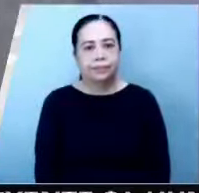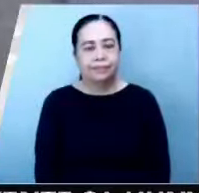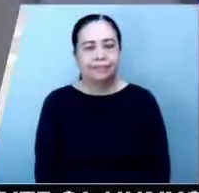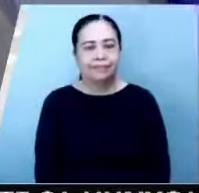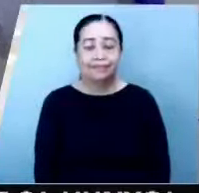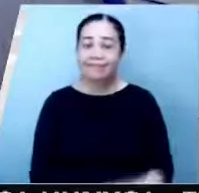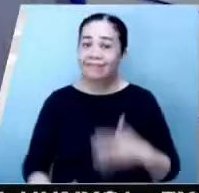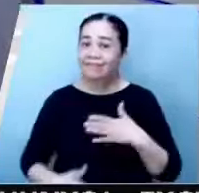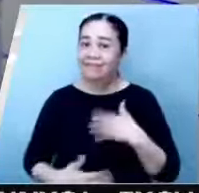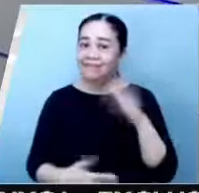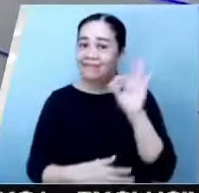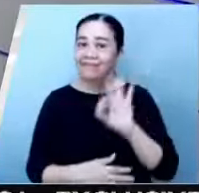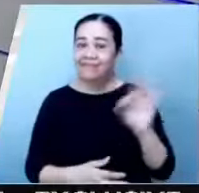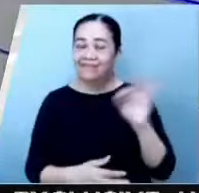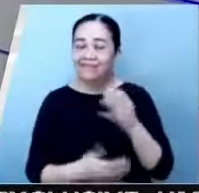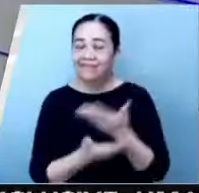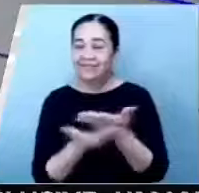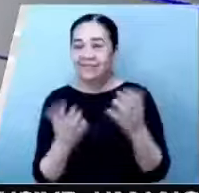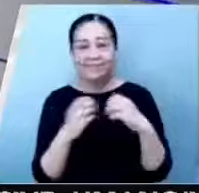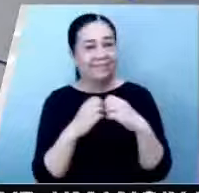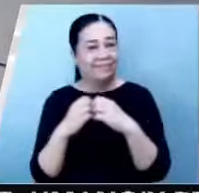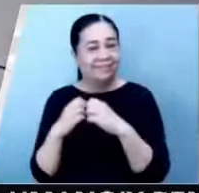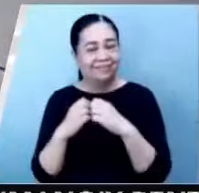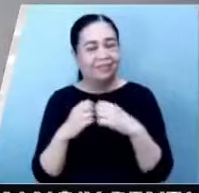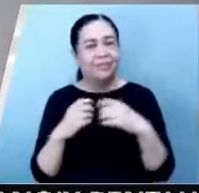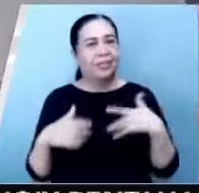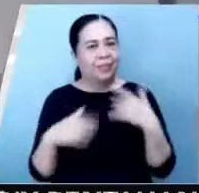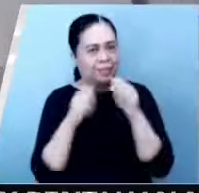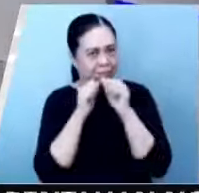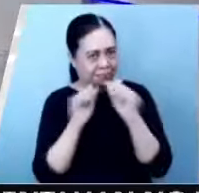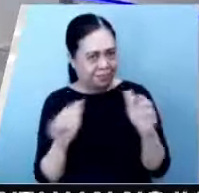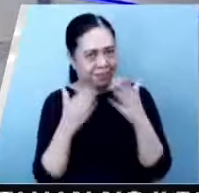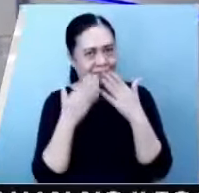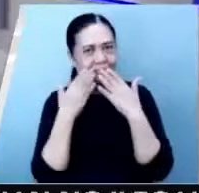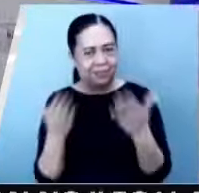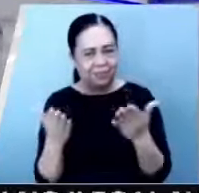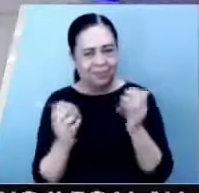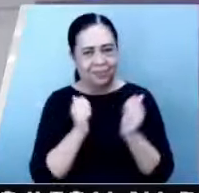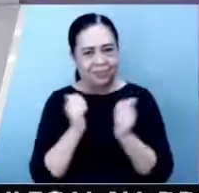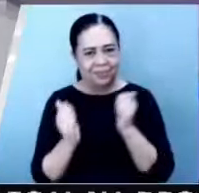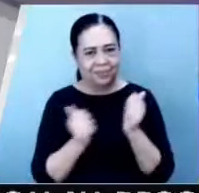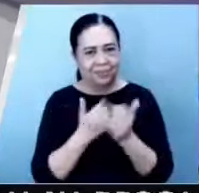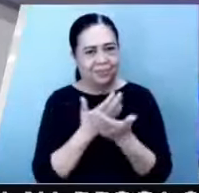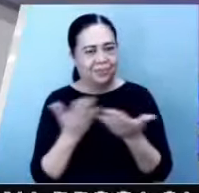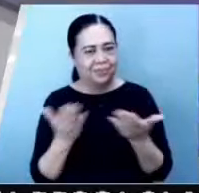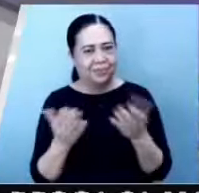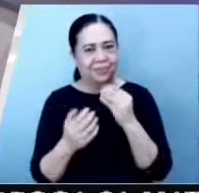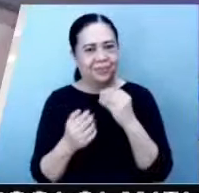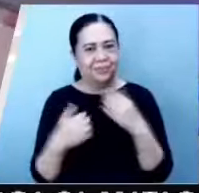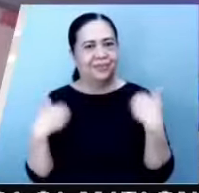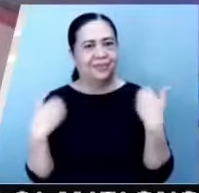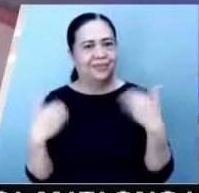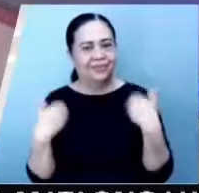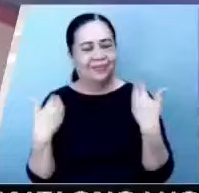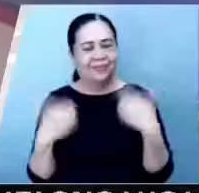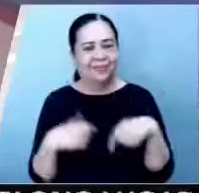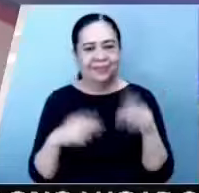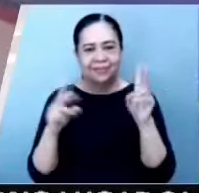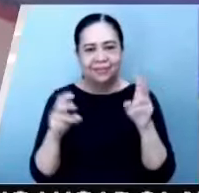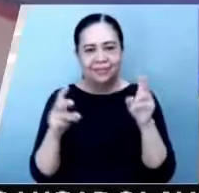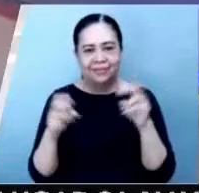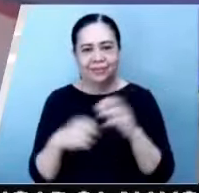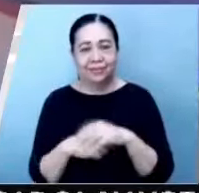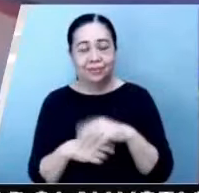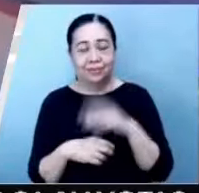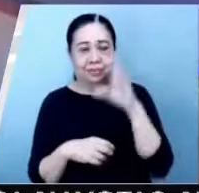Happy Friday, chikahan mga kapuso! Feeling blessed at thankful sa Sparkle at Kapuso Network, ang ilang young hunks na binansagang Boys of